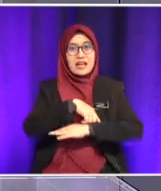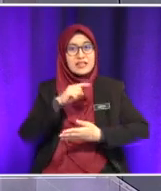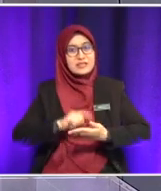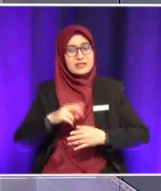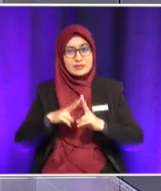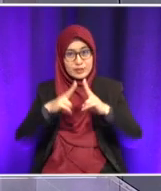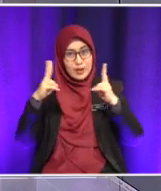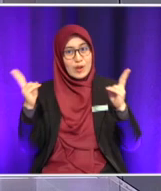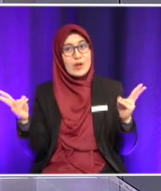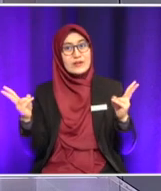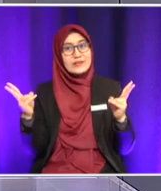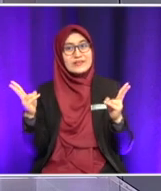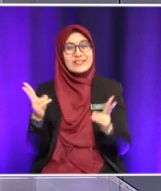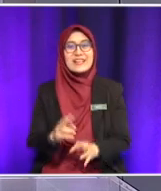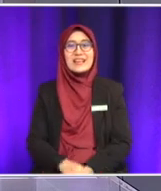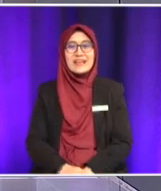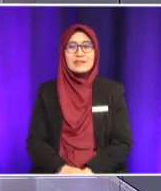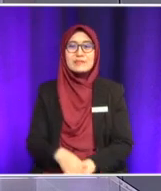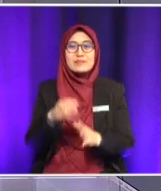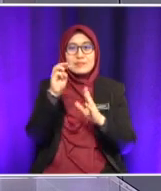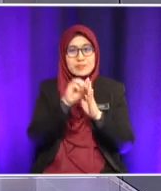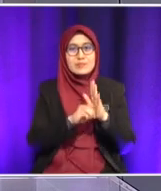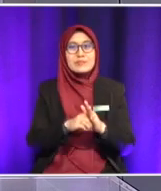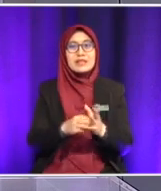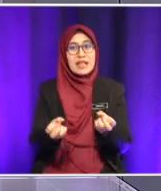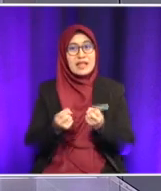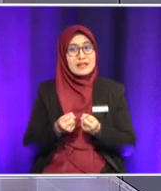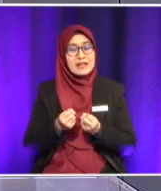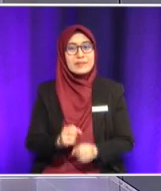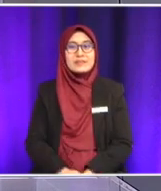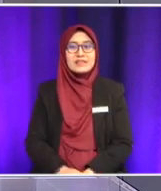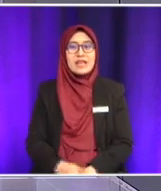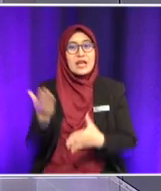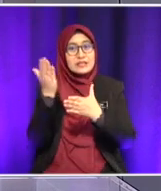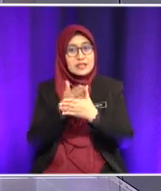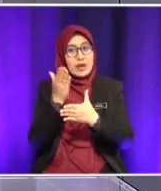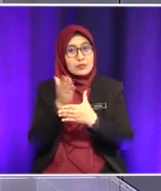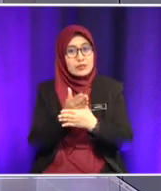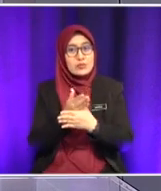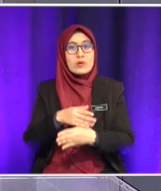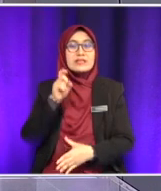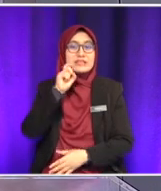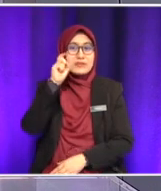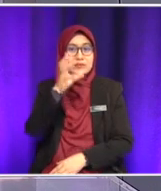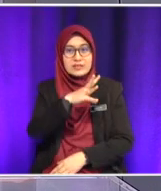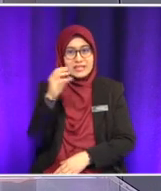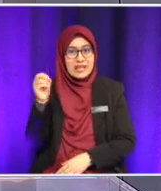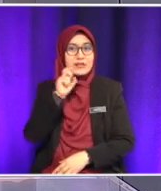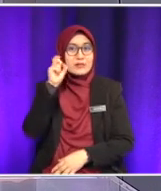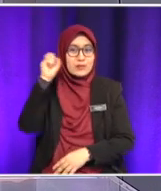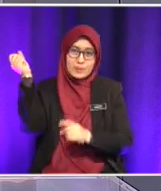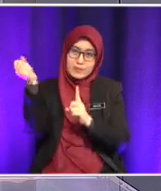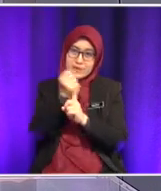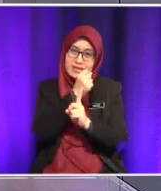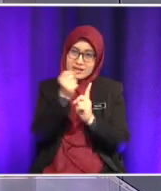penting untuk murid-murid di luar sana yaitu gangguan seksual dan pendarahan seksual dan tadi kita udah nampak